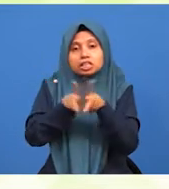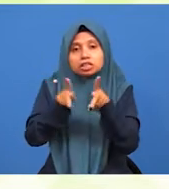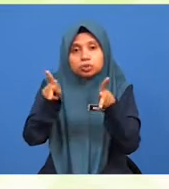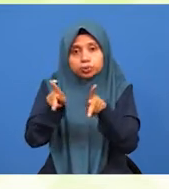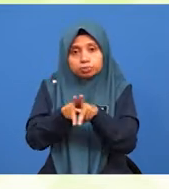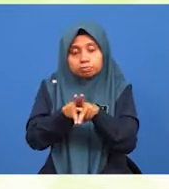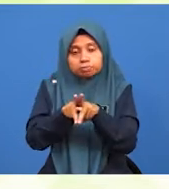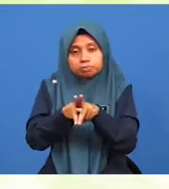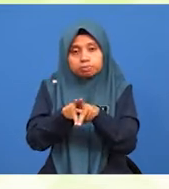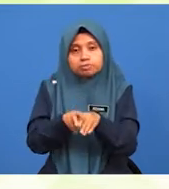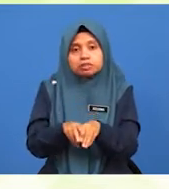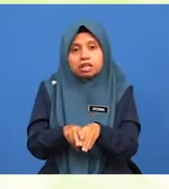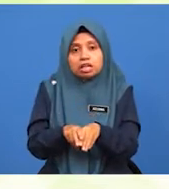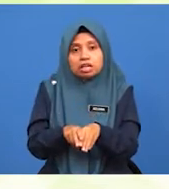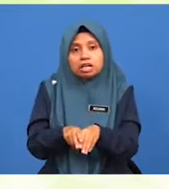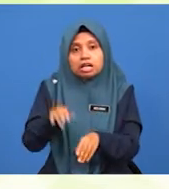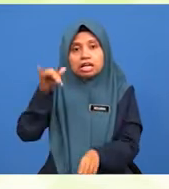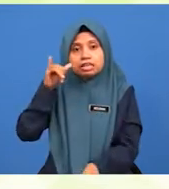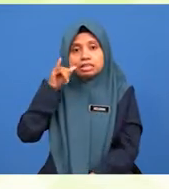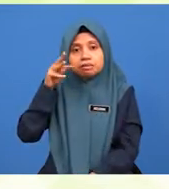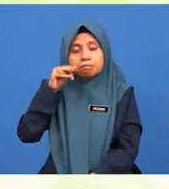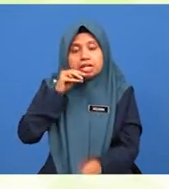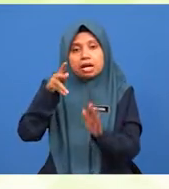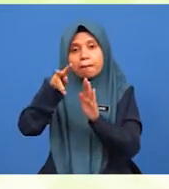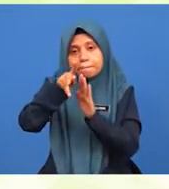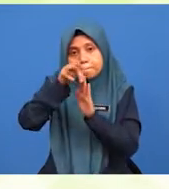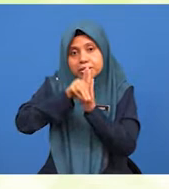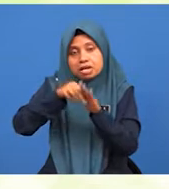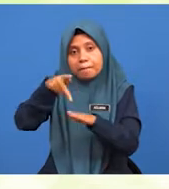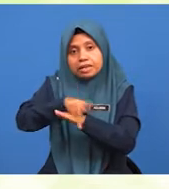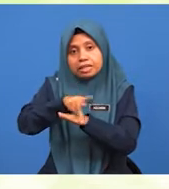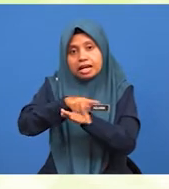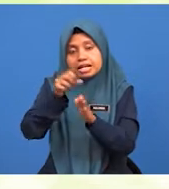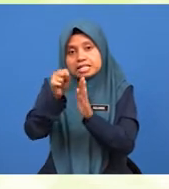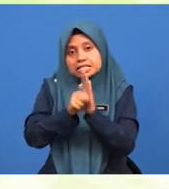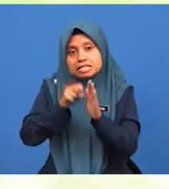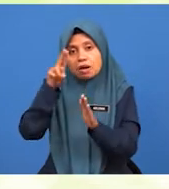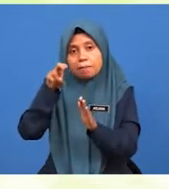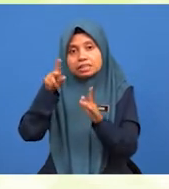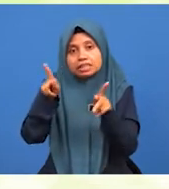Ayat yang kedua, Yime memakai sepasang kasut berwarna putih.